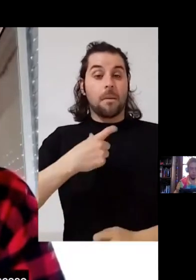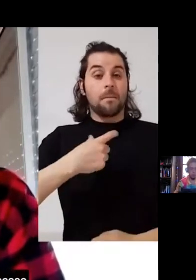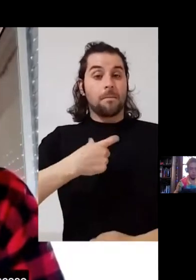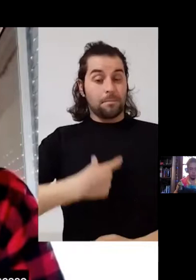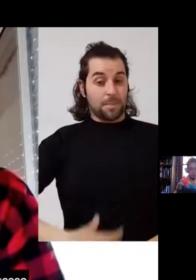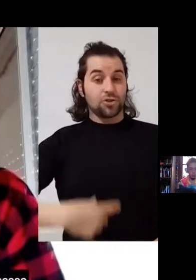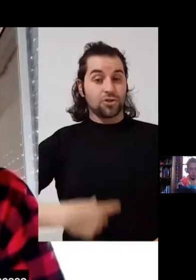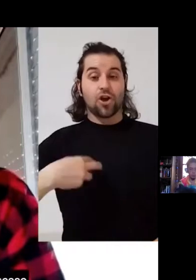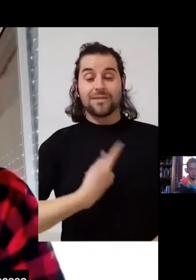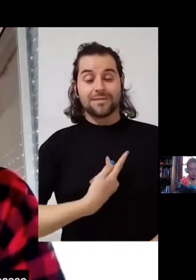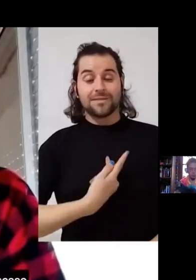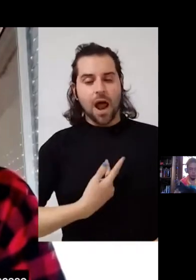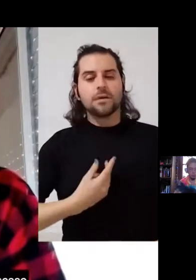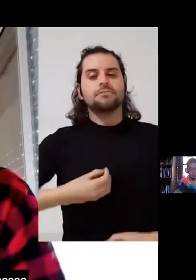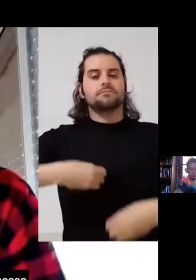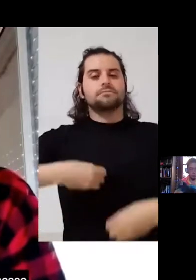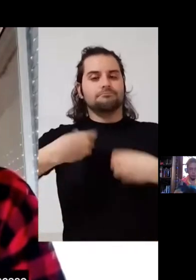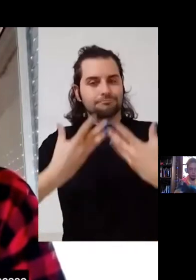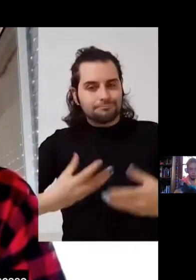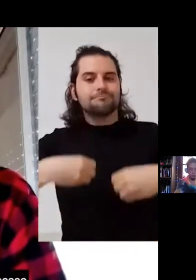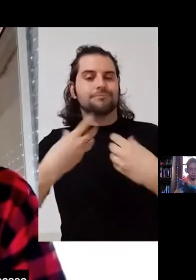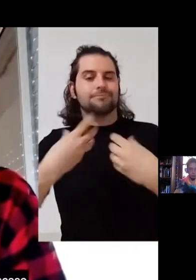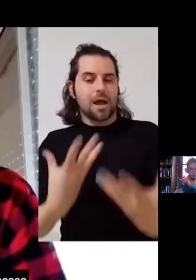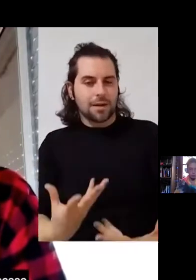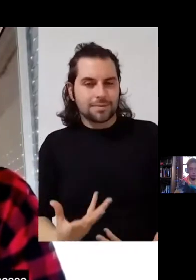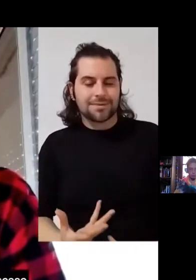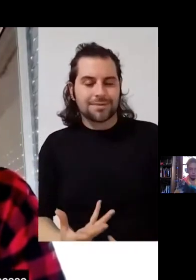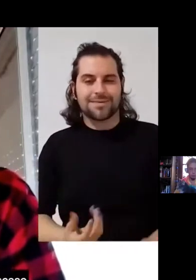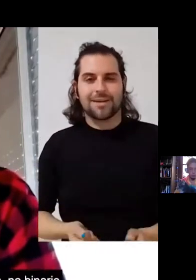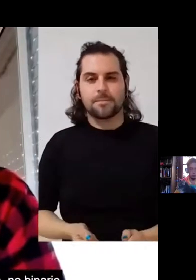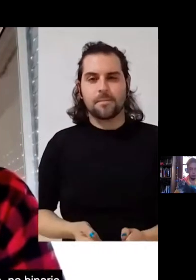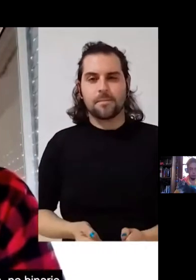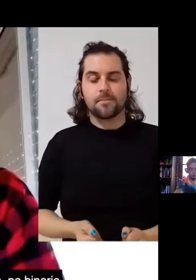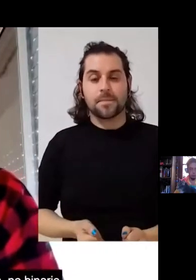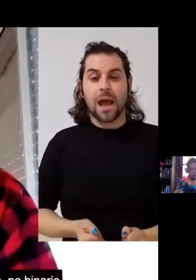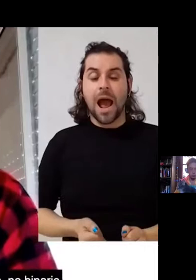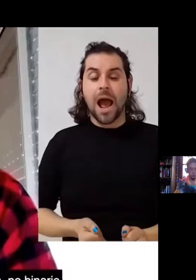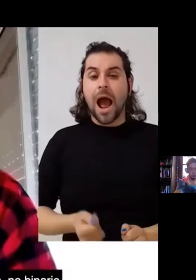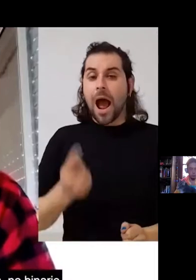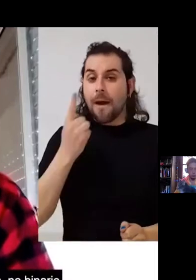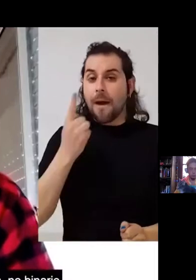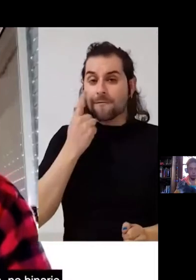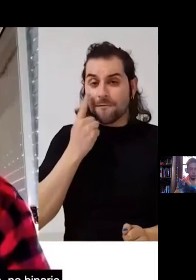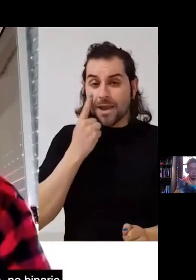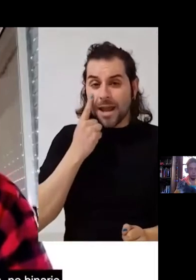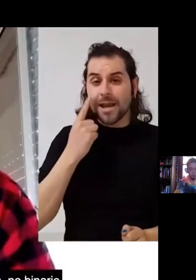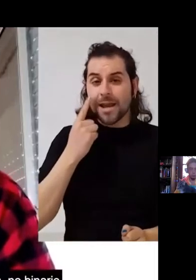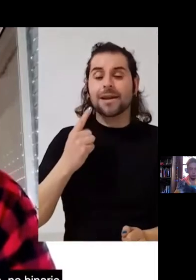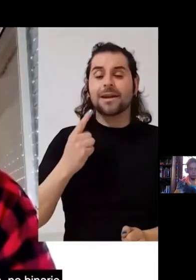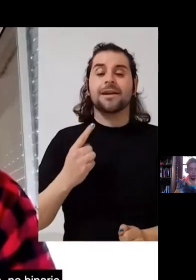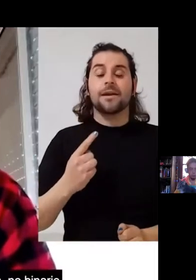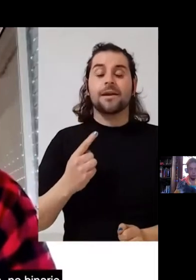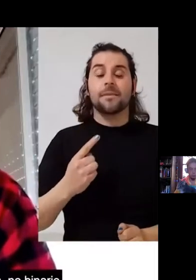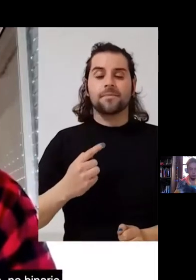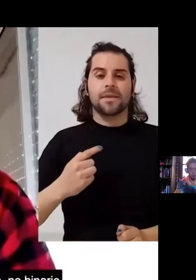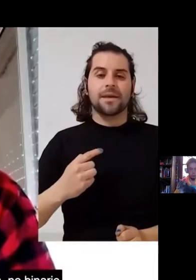sens large. Évidemment, il y a un récit parallèle en